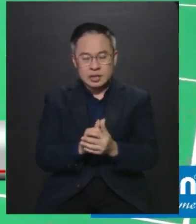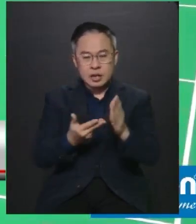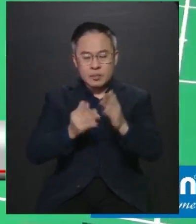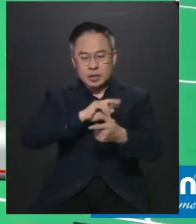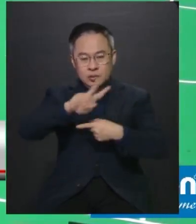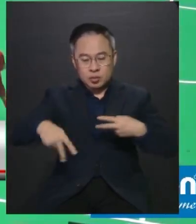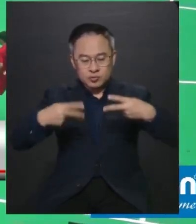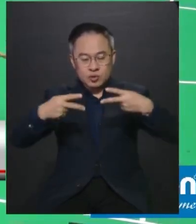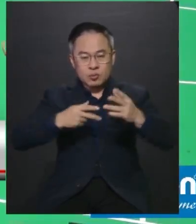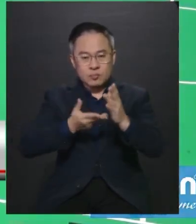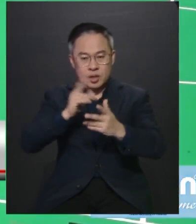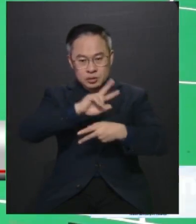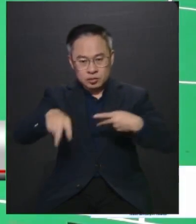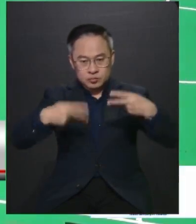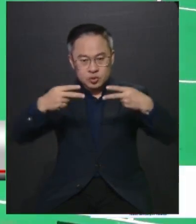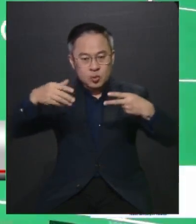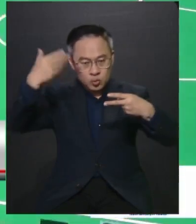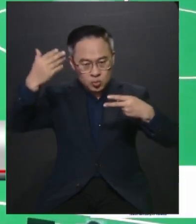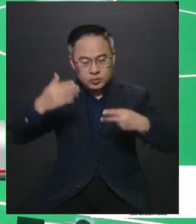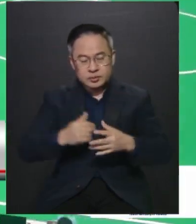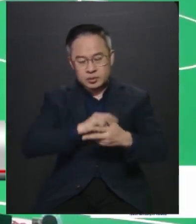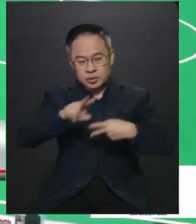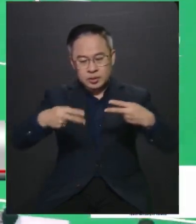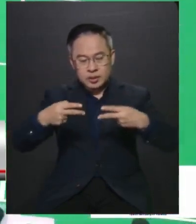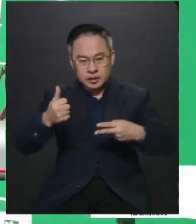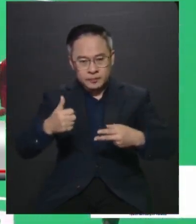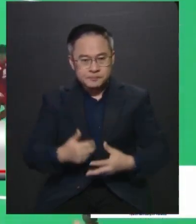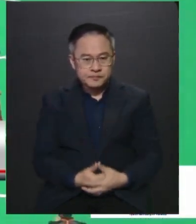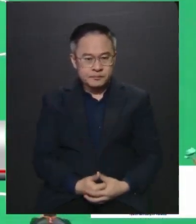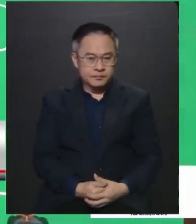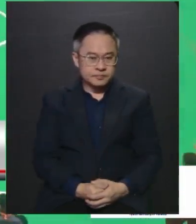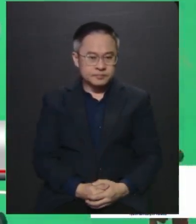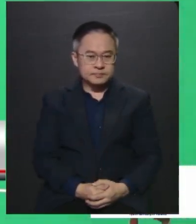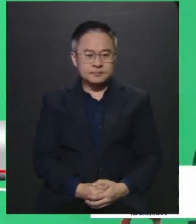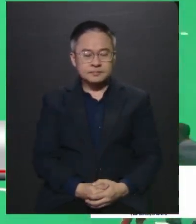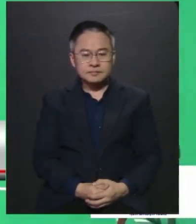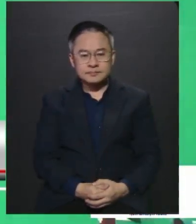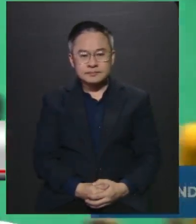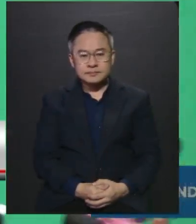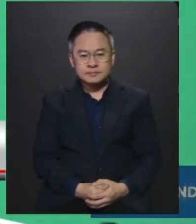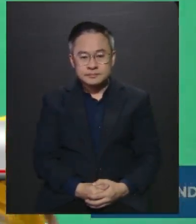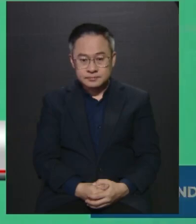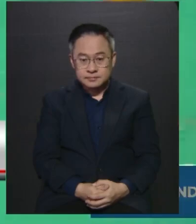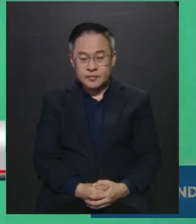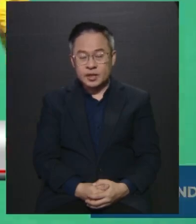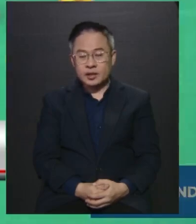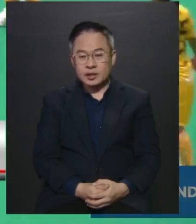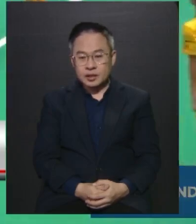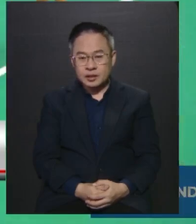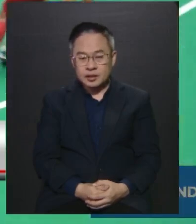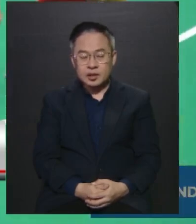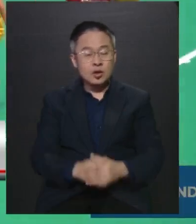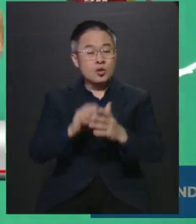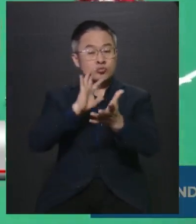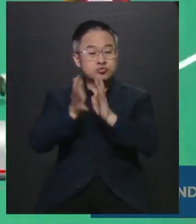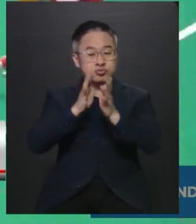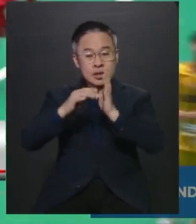คะแนนและถือว่าเป็นทีมแรกที่ผ่านข้อรอบ final4โฟได้สำเร็จนะครับเนี่ยฮะแม้ว่าไทยลีก 1เนี่ยจะจบ